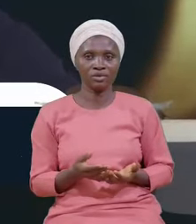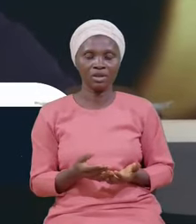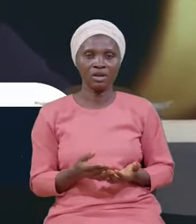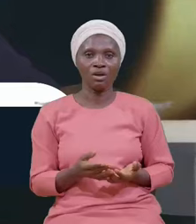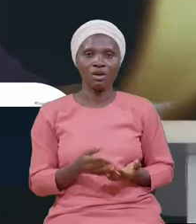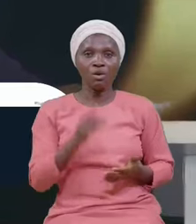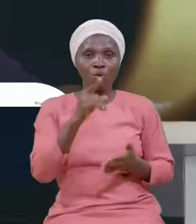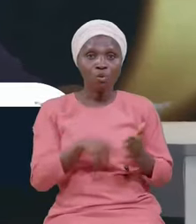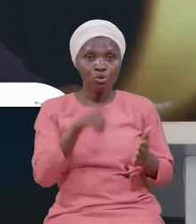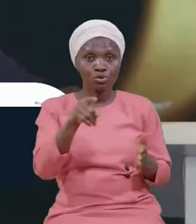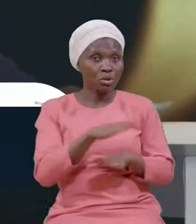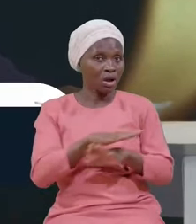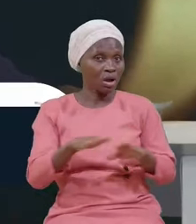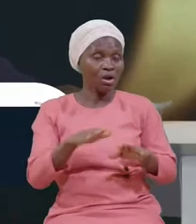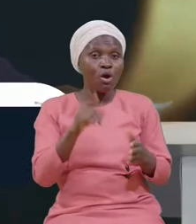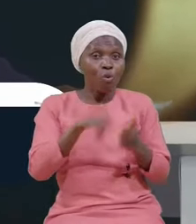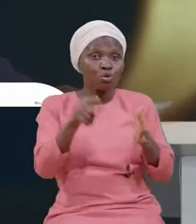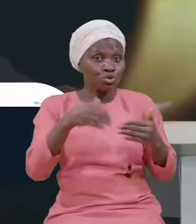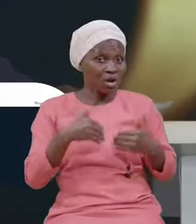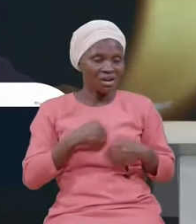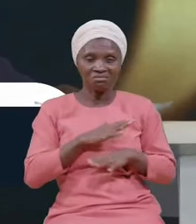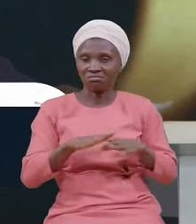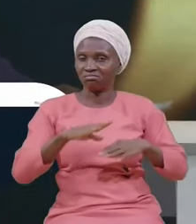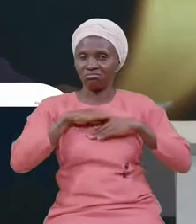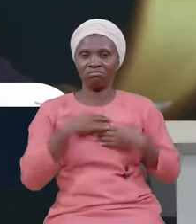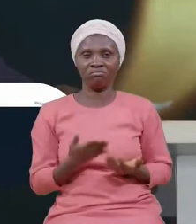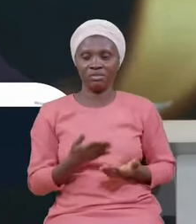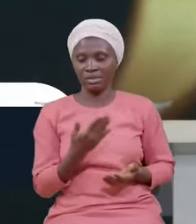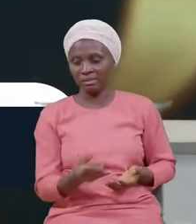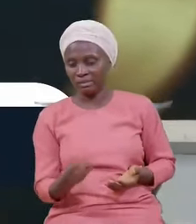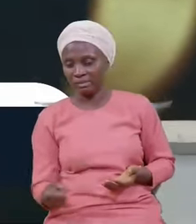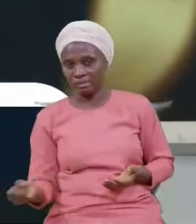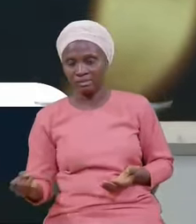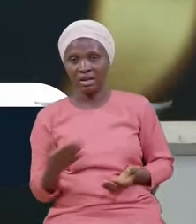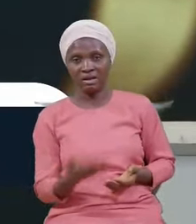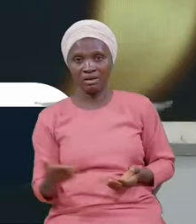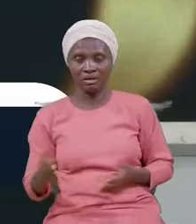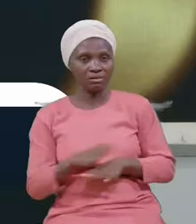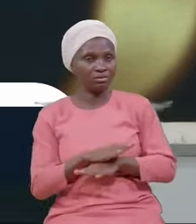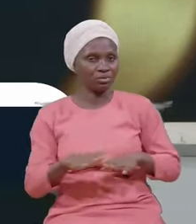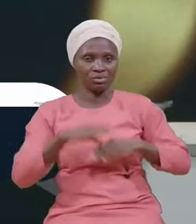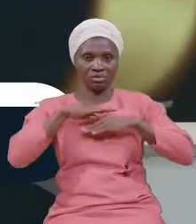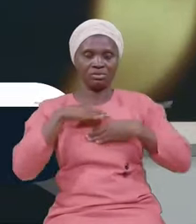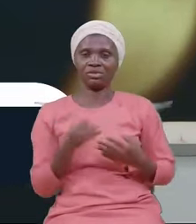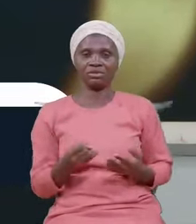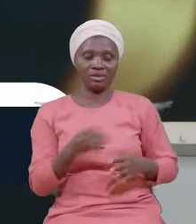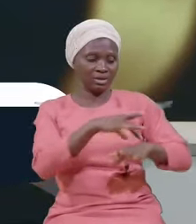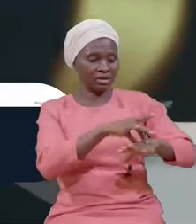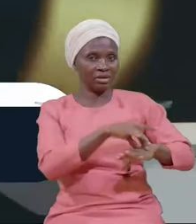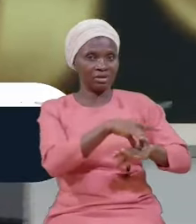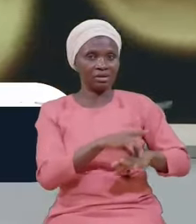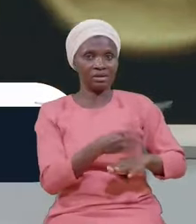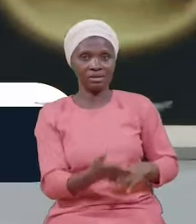pas. Les choses matérielles ne peuvent pas vous satisfaire. Les choses terrestres ne